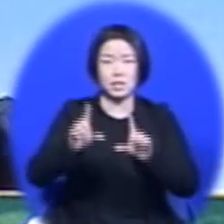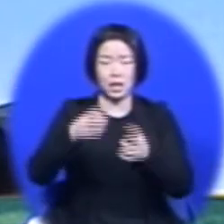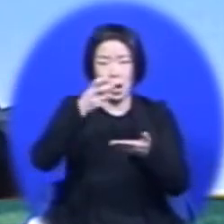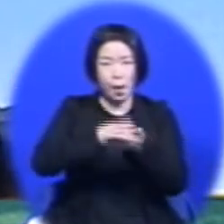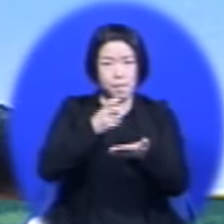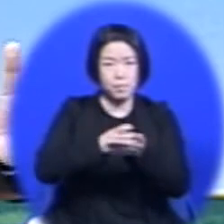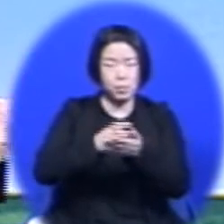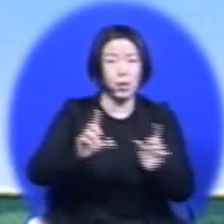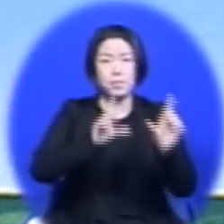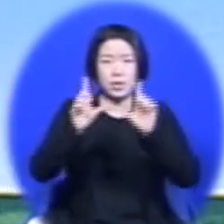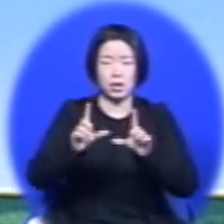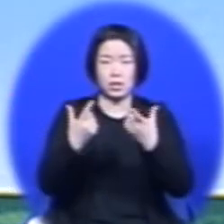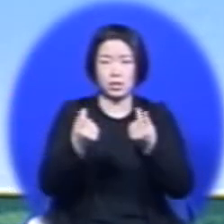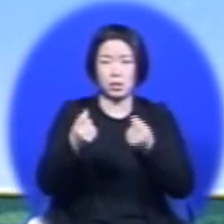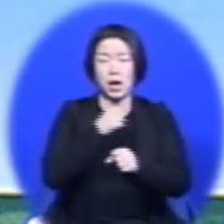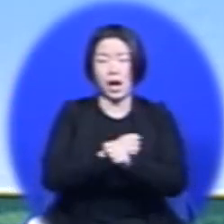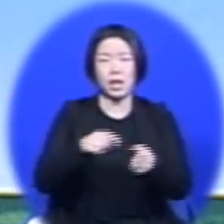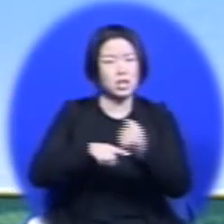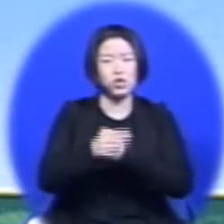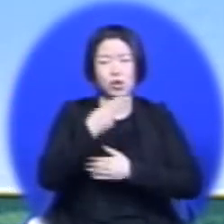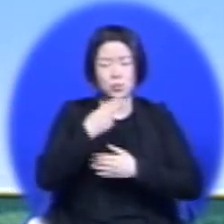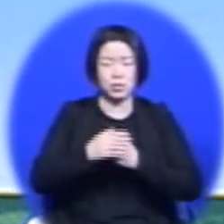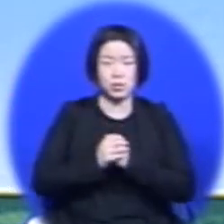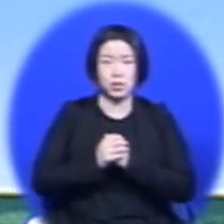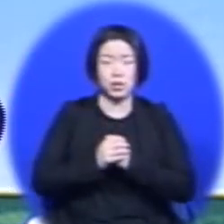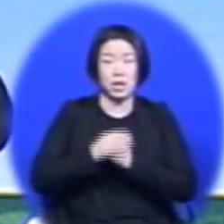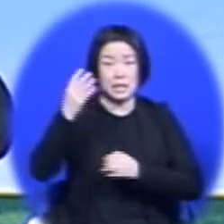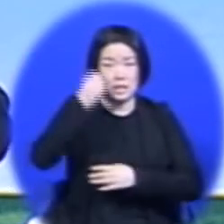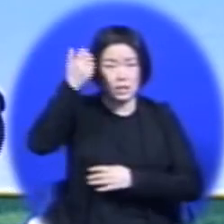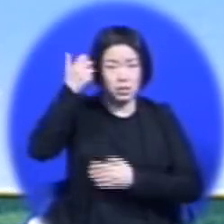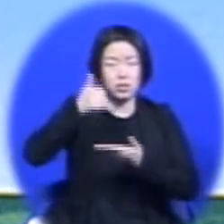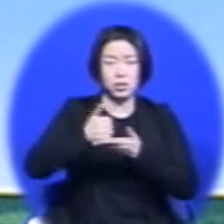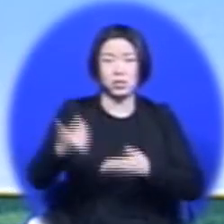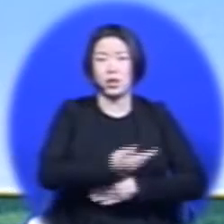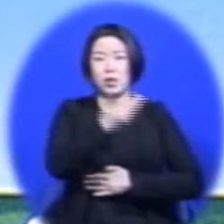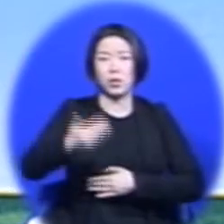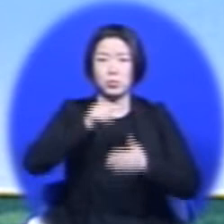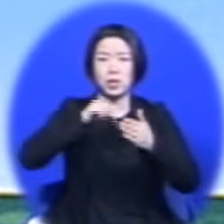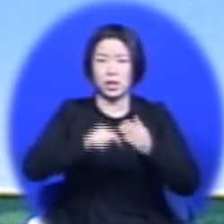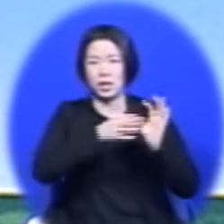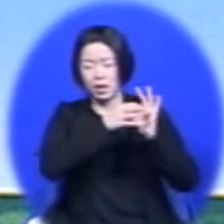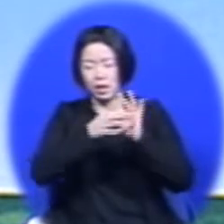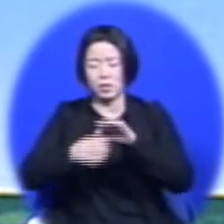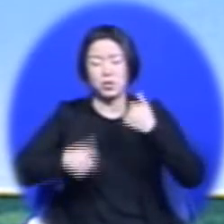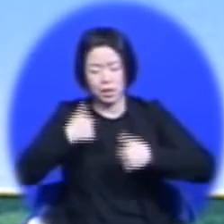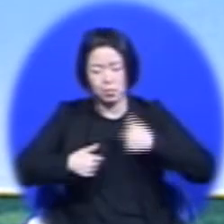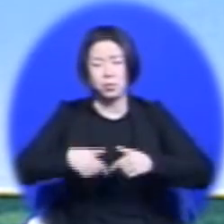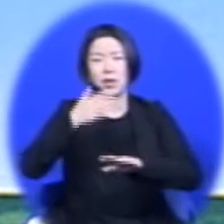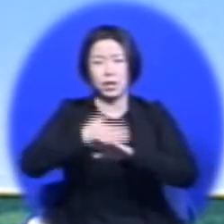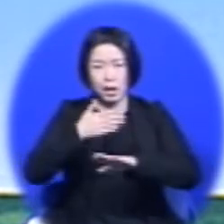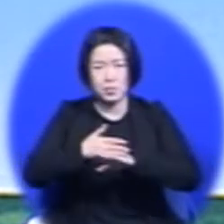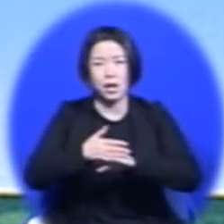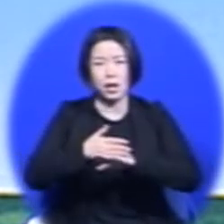율법 생활처럼 할 이유가 없어요. 성령께서 여러분 안에 계속해서 기쁨을, 감사를,